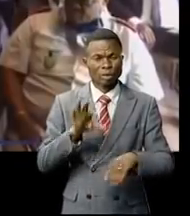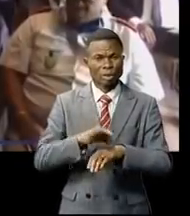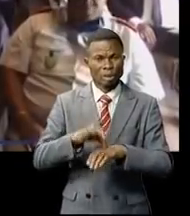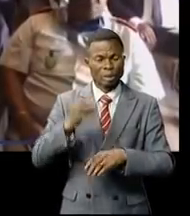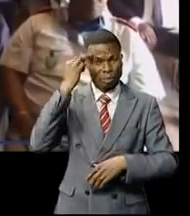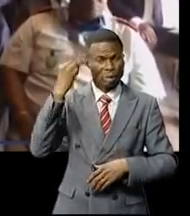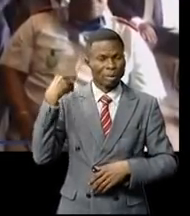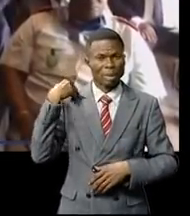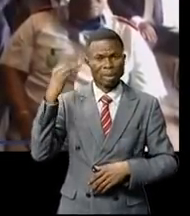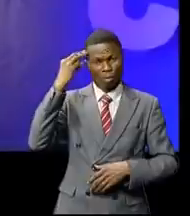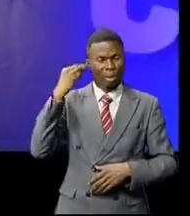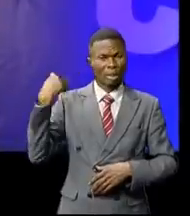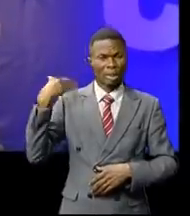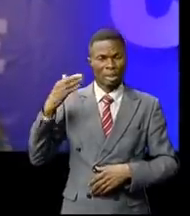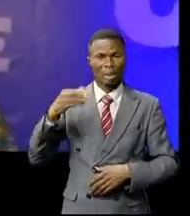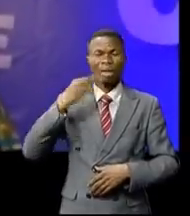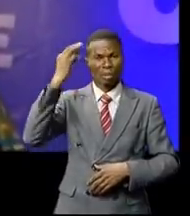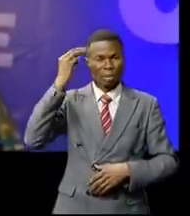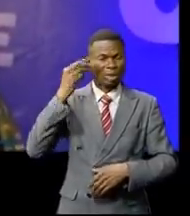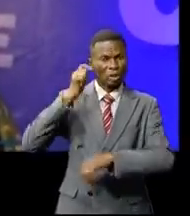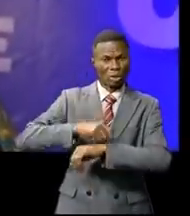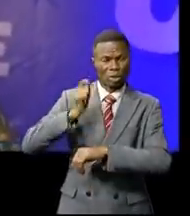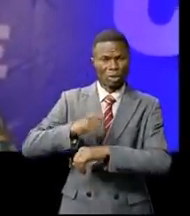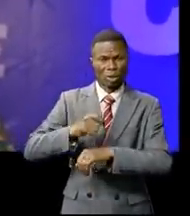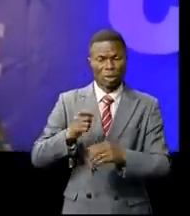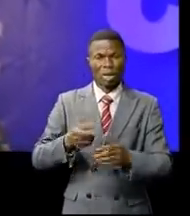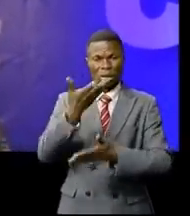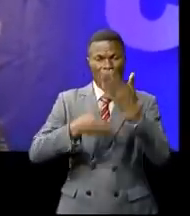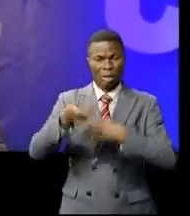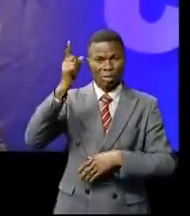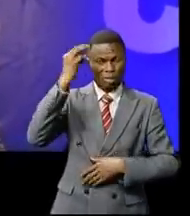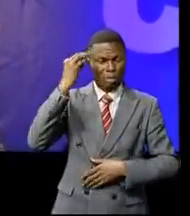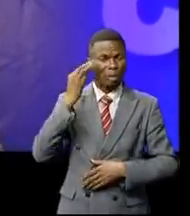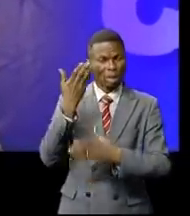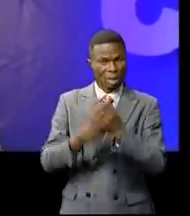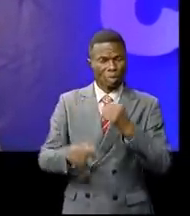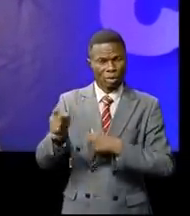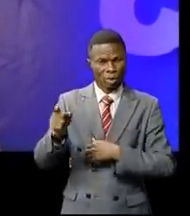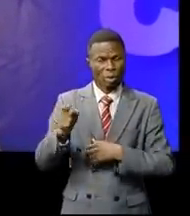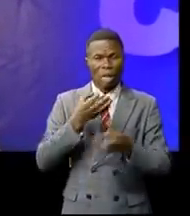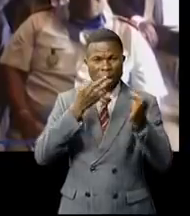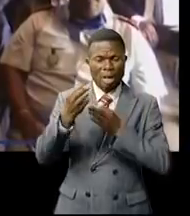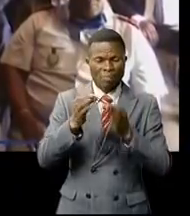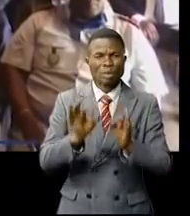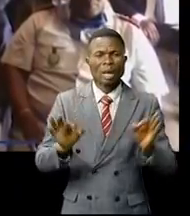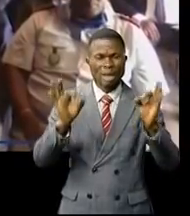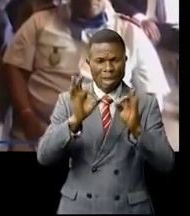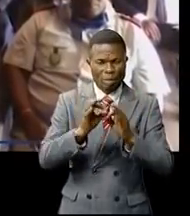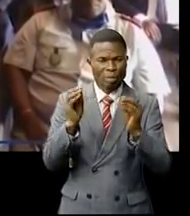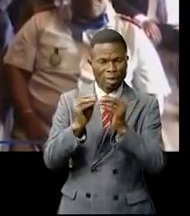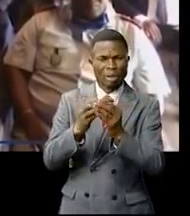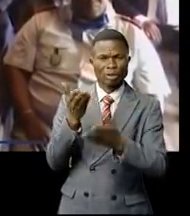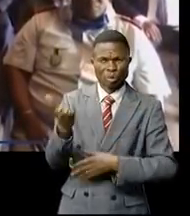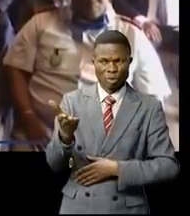d'état ministre de la justice rose moutons banques représentant le premier ministre michèle sa maman condé a expliqué l'importance de ces assises